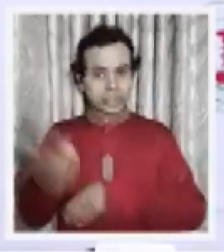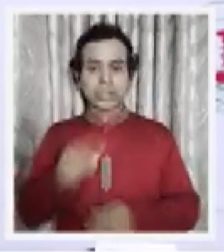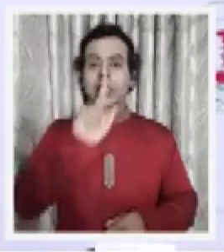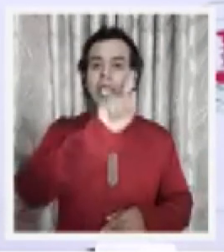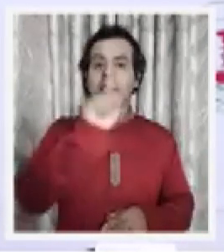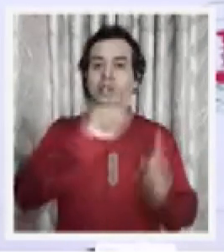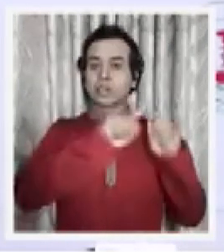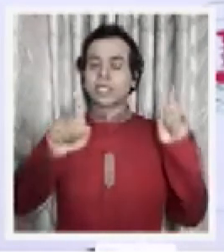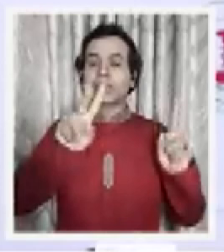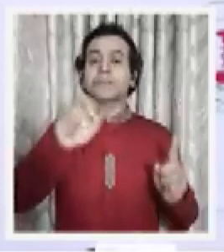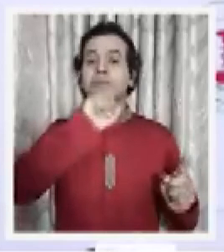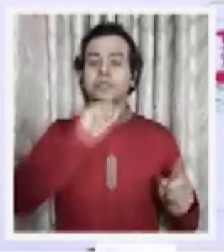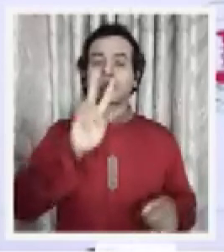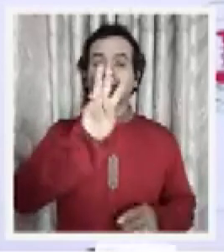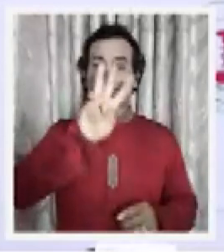0 থেকে 10 বছরের 18 জন,